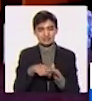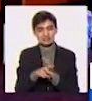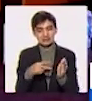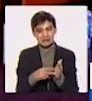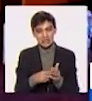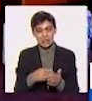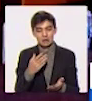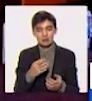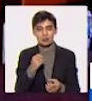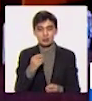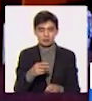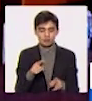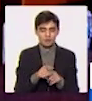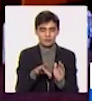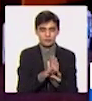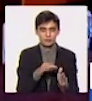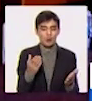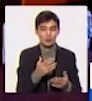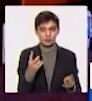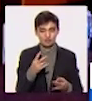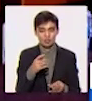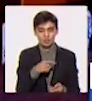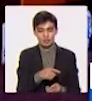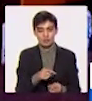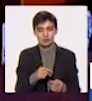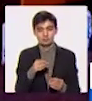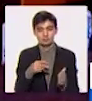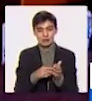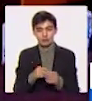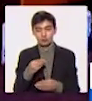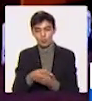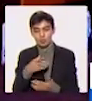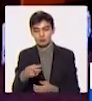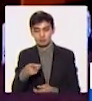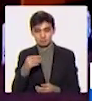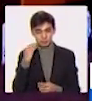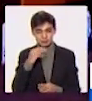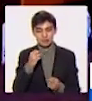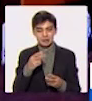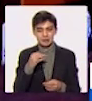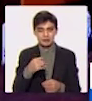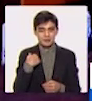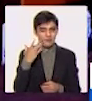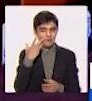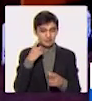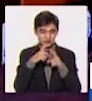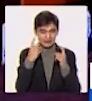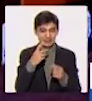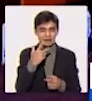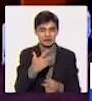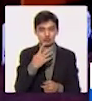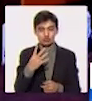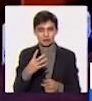ма, қайсын таңдағаныңыз дұрыс, маман ретінде айтып берсеңіз. Енді бұл маскалардың жиі қолданатынымыз мынау 3-4